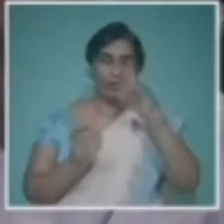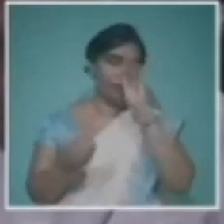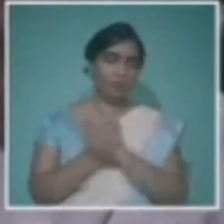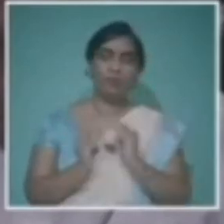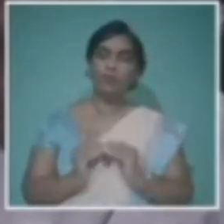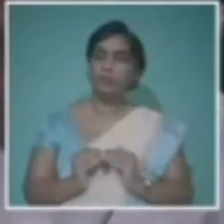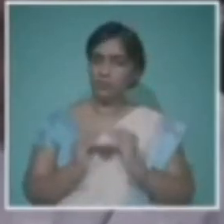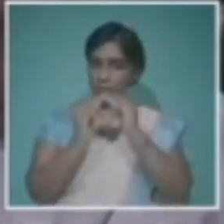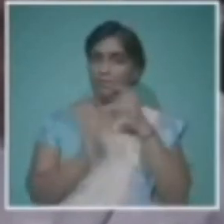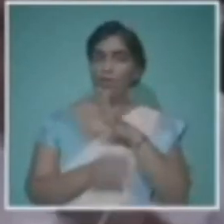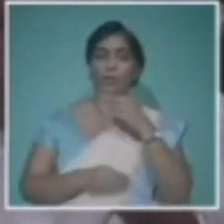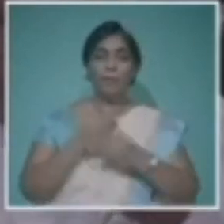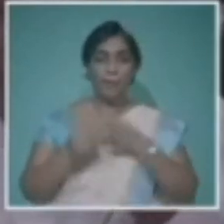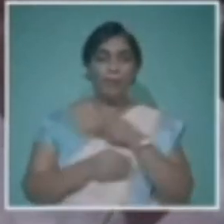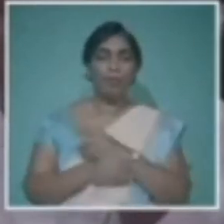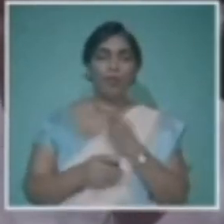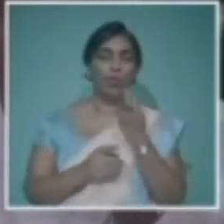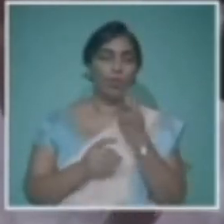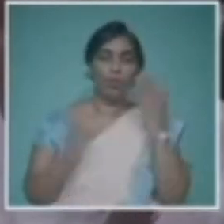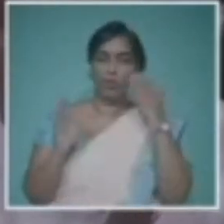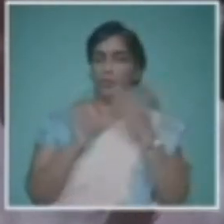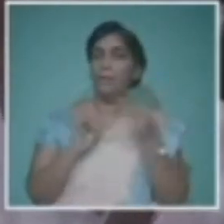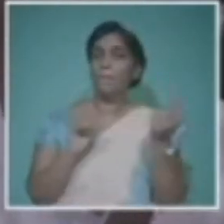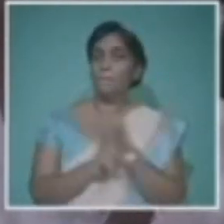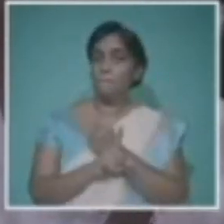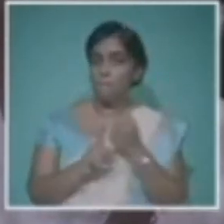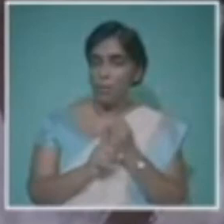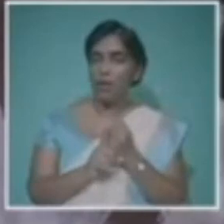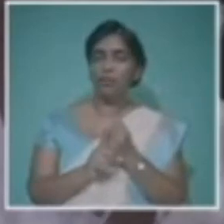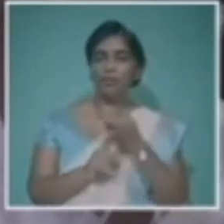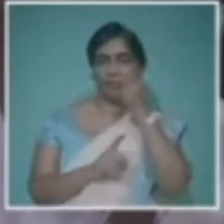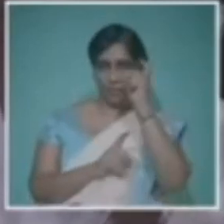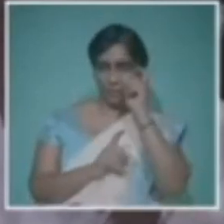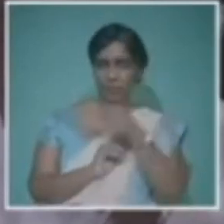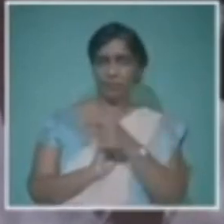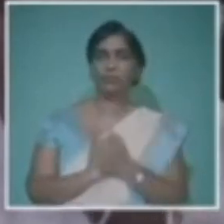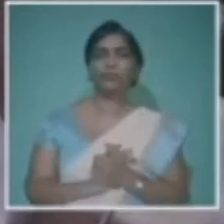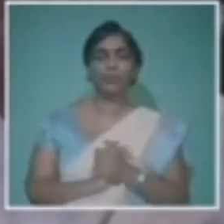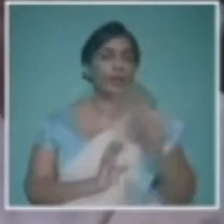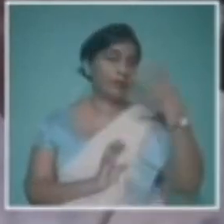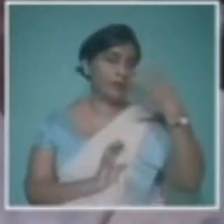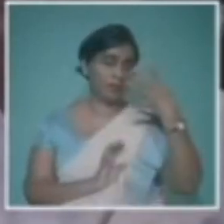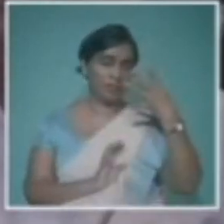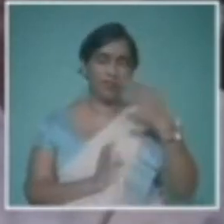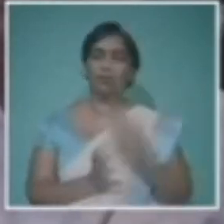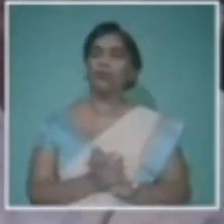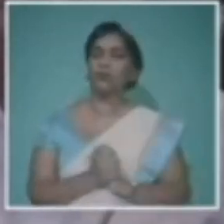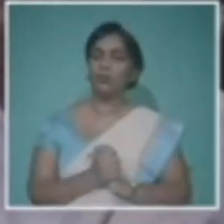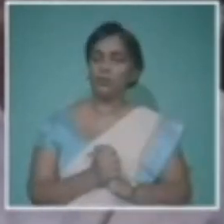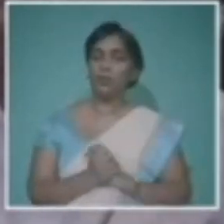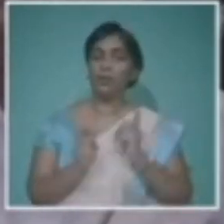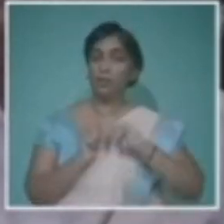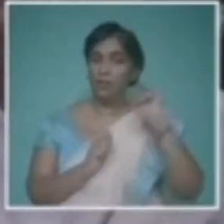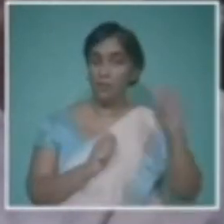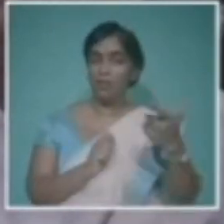ප්‍රවර්ධනය කිරීම, එම ව්‍යාපාරවලින් මූල්‍ය පද්ධතිය වන බලපෑම අධීක්ෂණය කිරීම. 4. ගෙවීම්